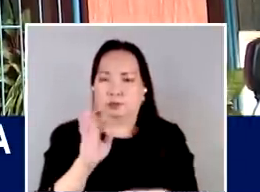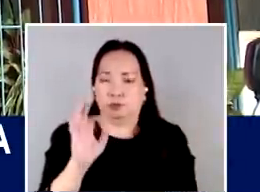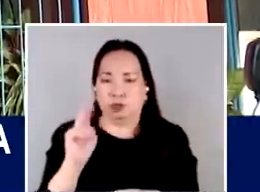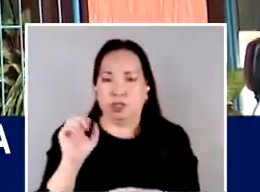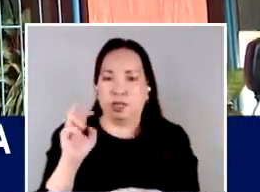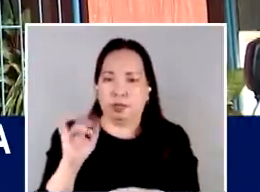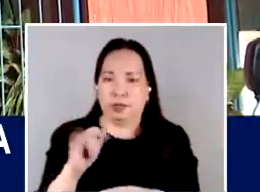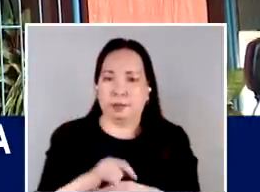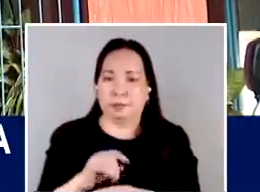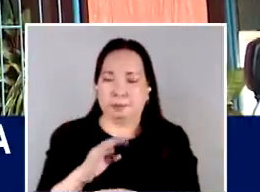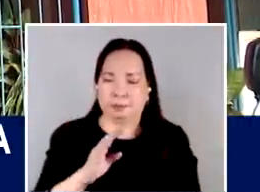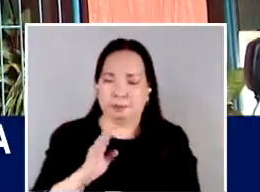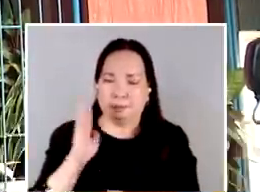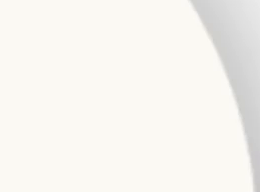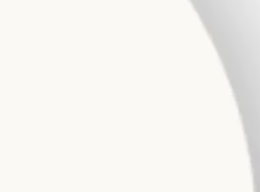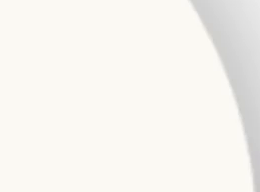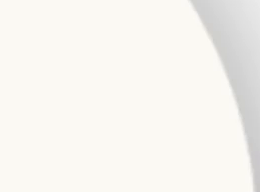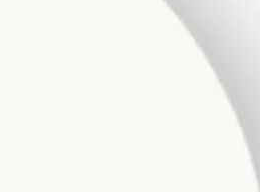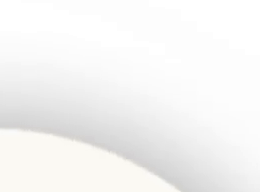ABS-CBN News.